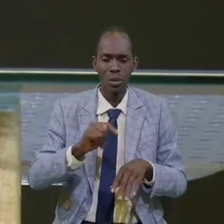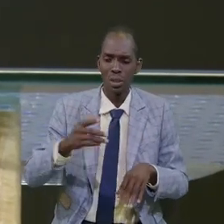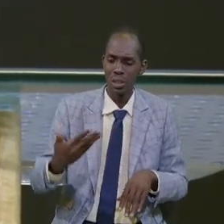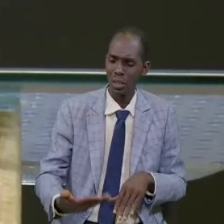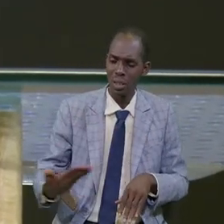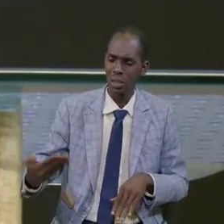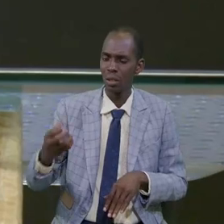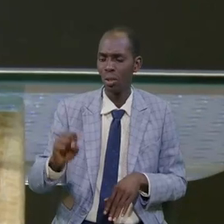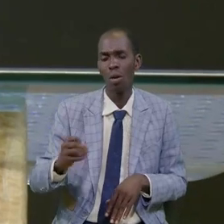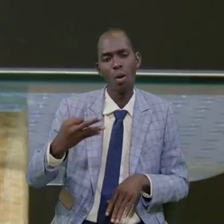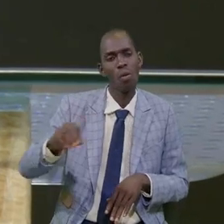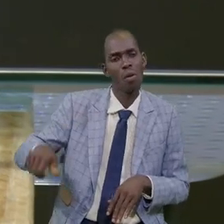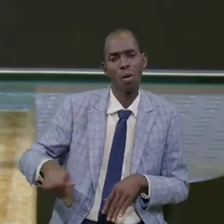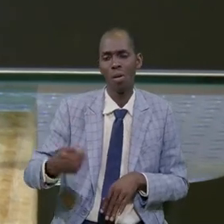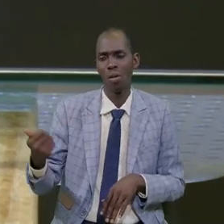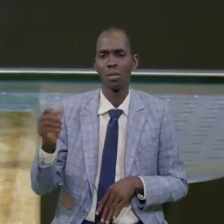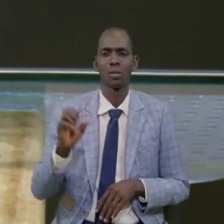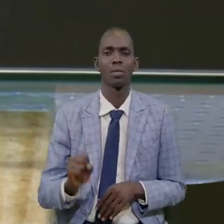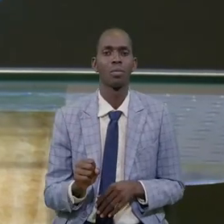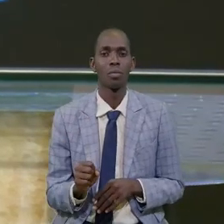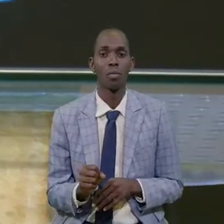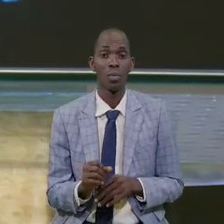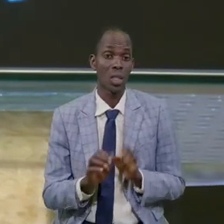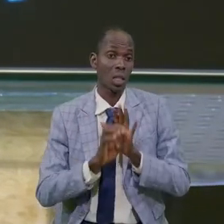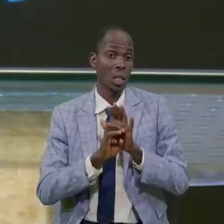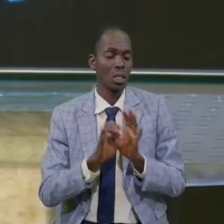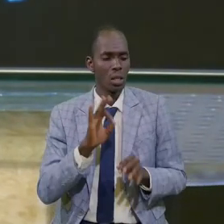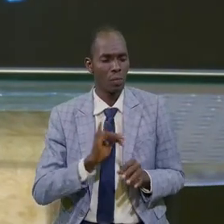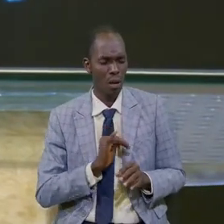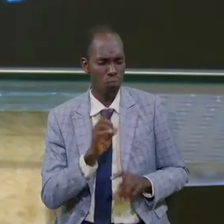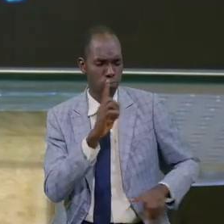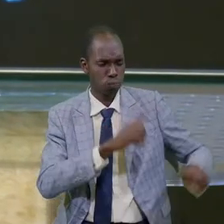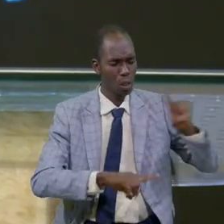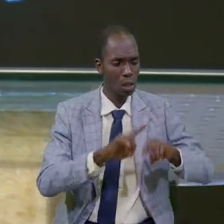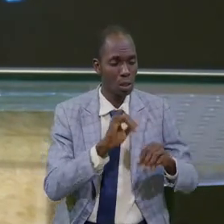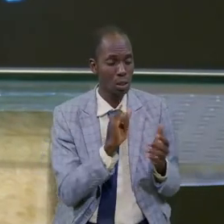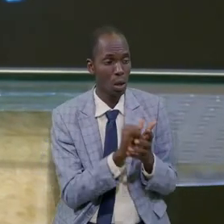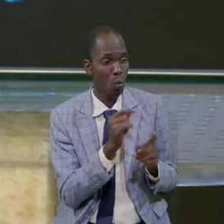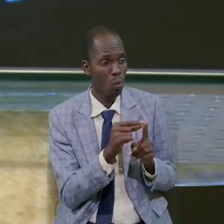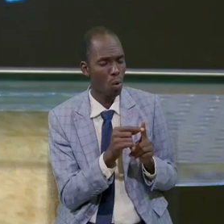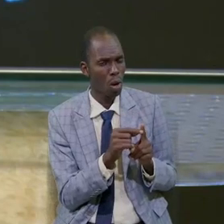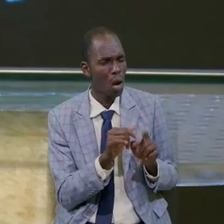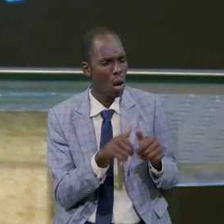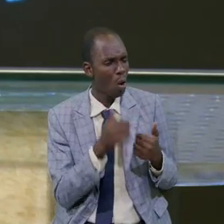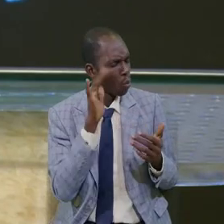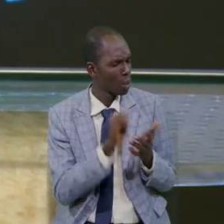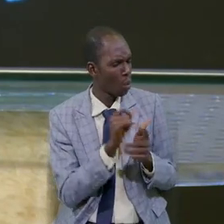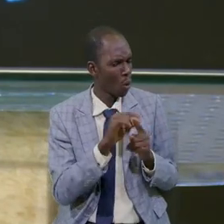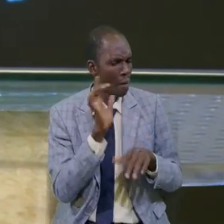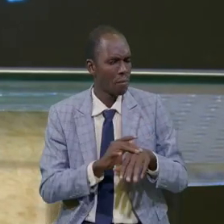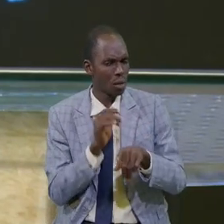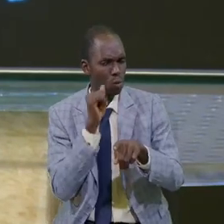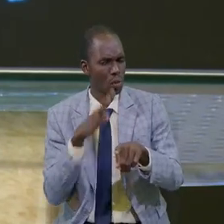autres. Considère aussi ceux des autres. Si je dis cela de cette manière, comment cela